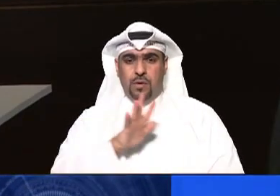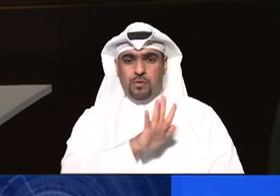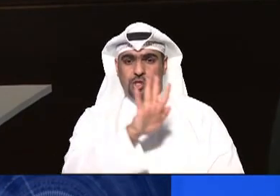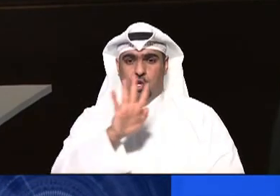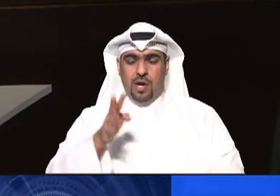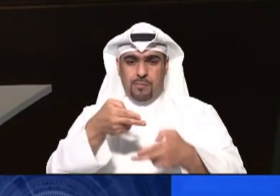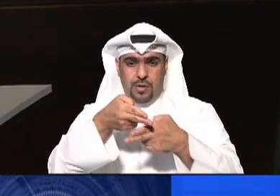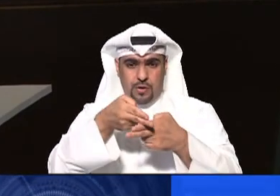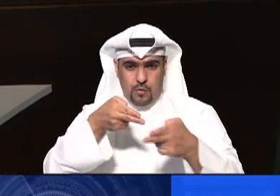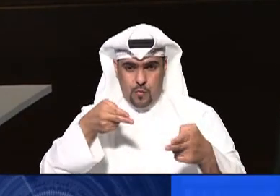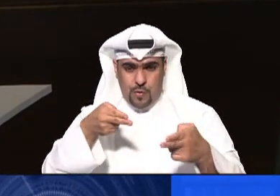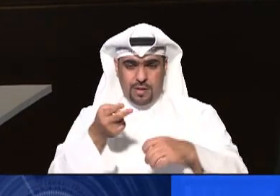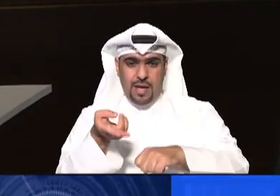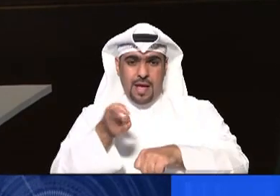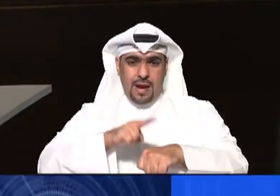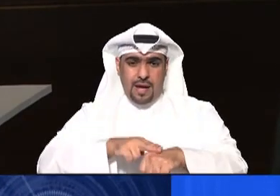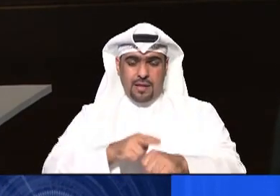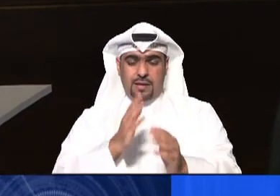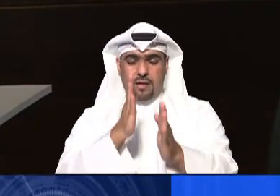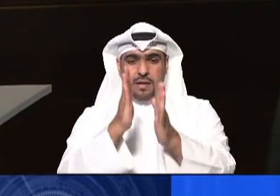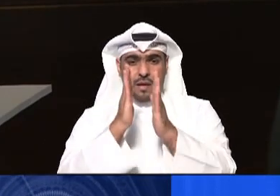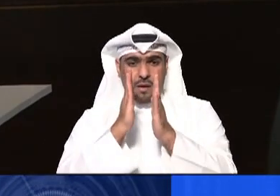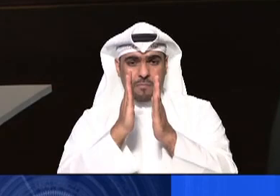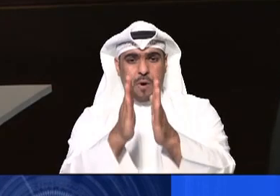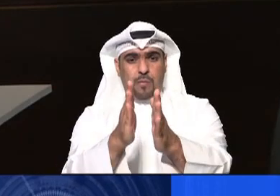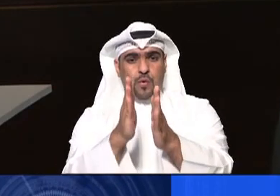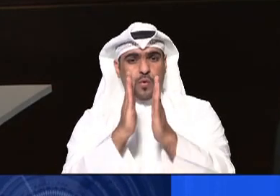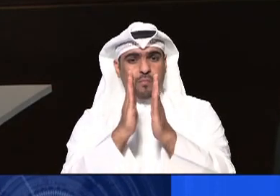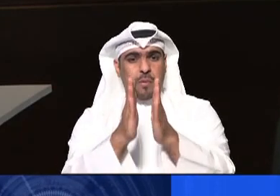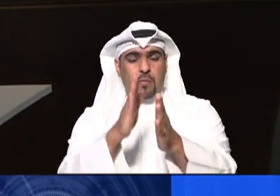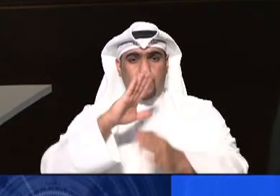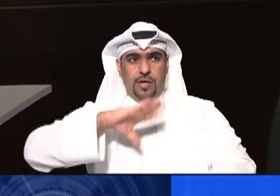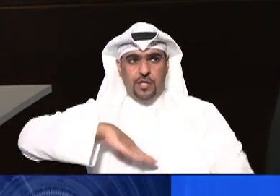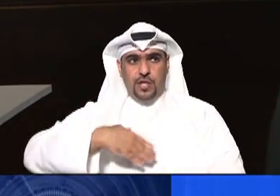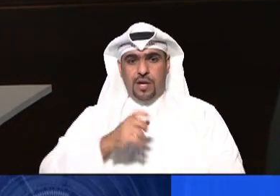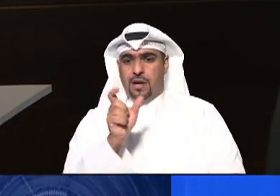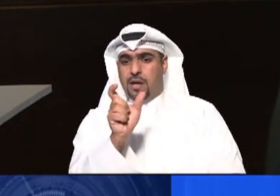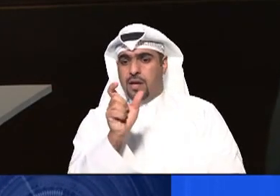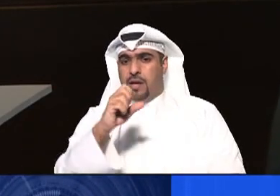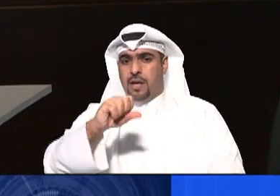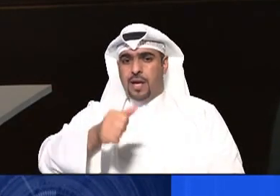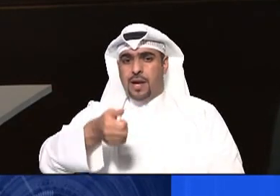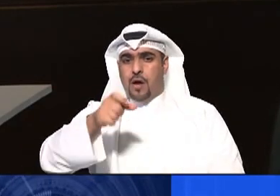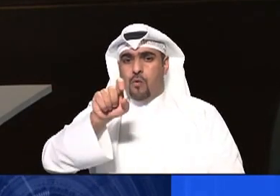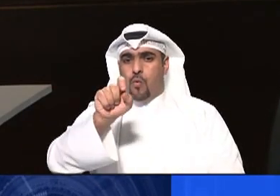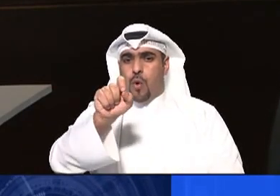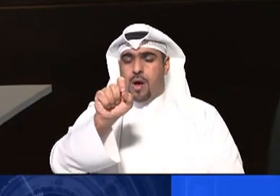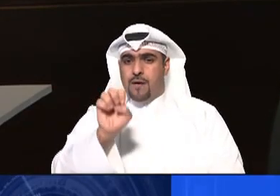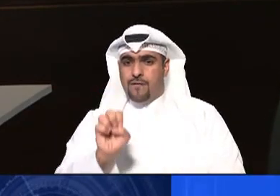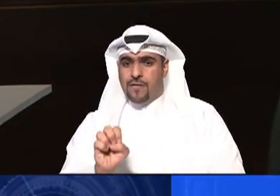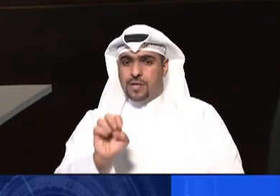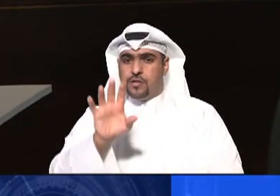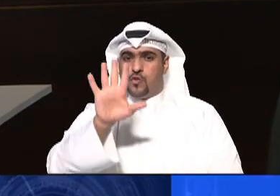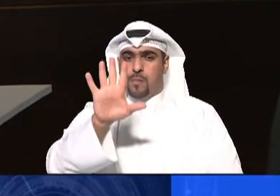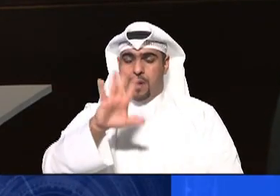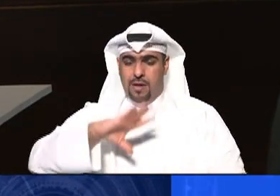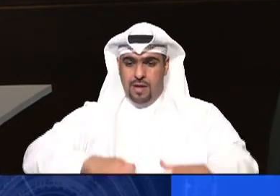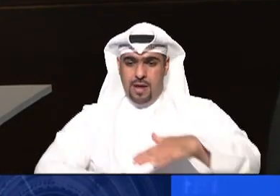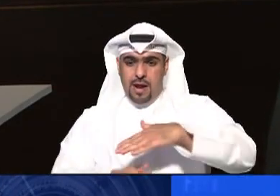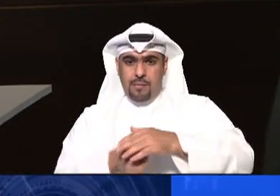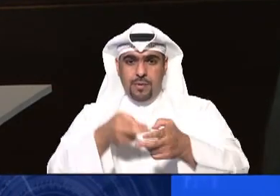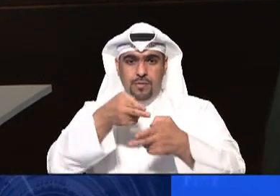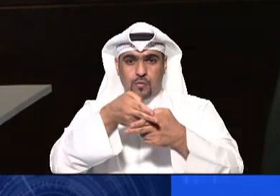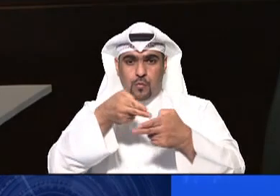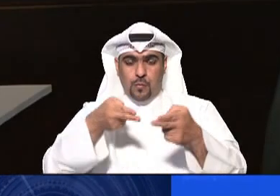أن نبارك للشيخ نواف الصباح الأمير الجديد